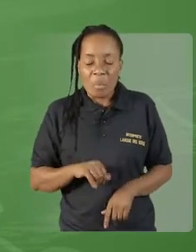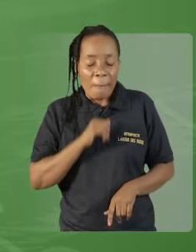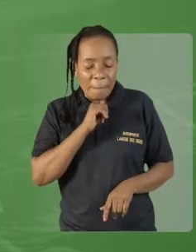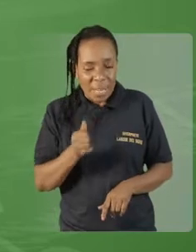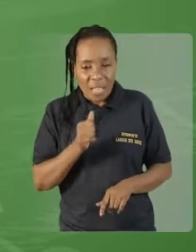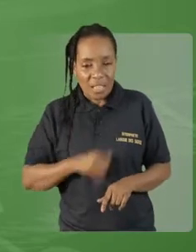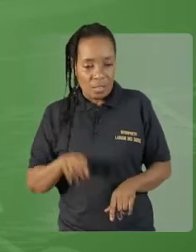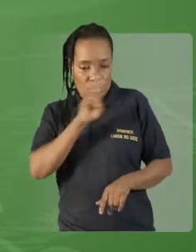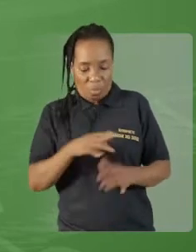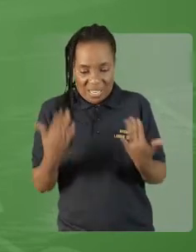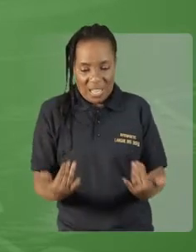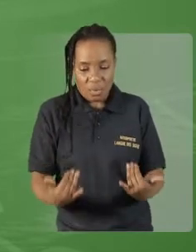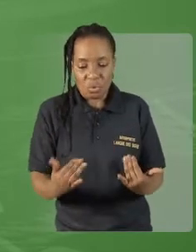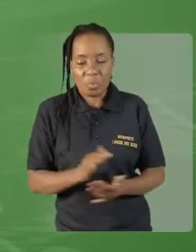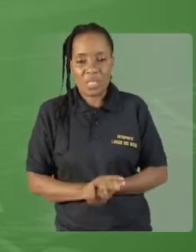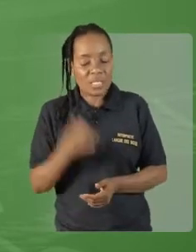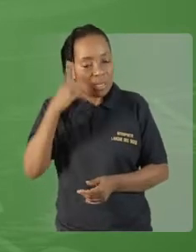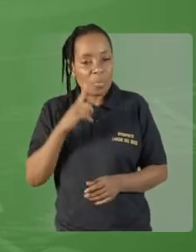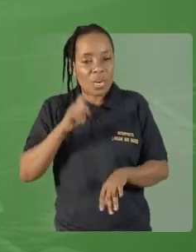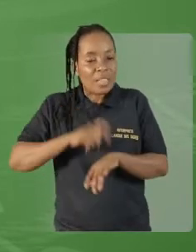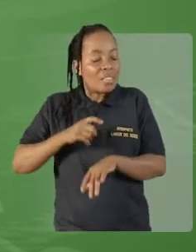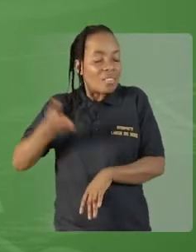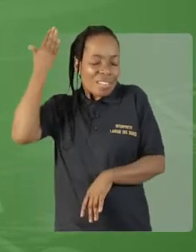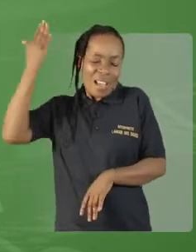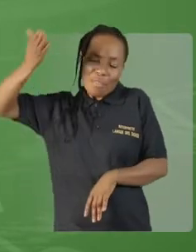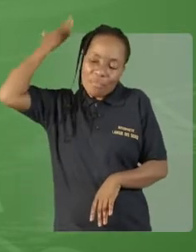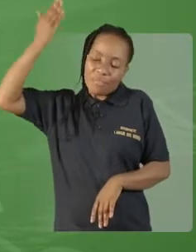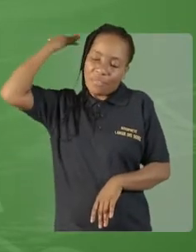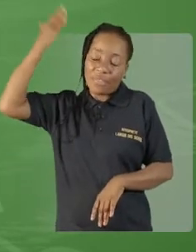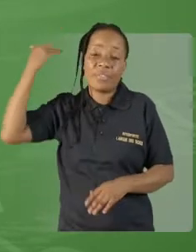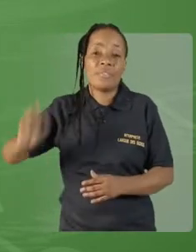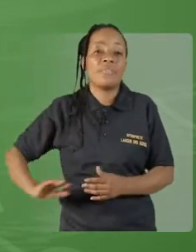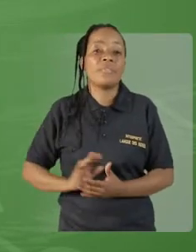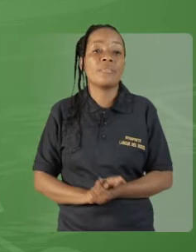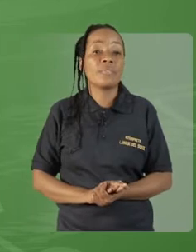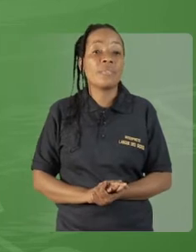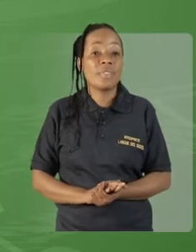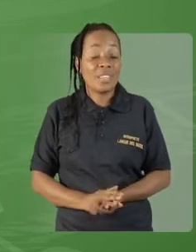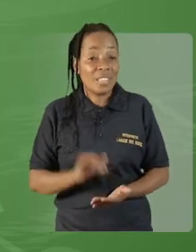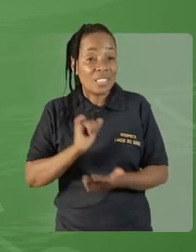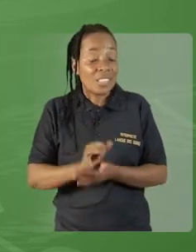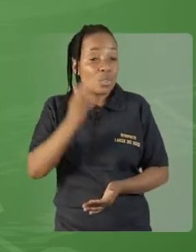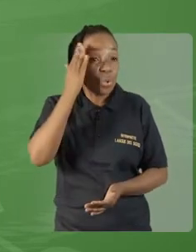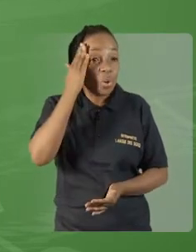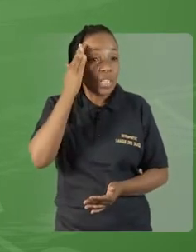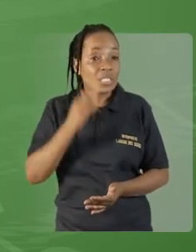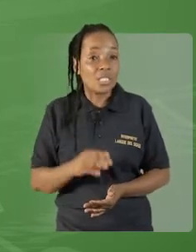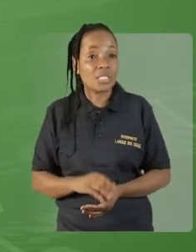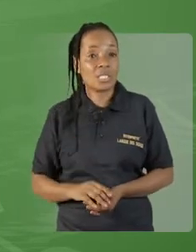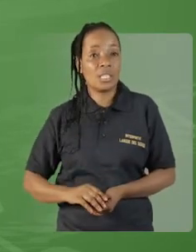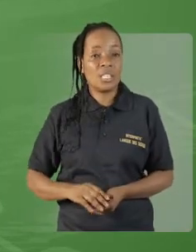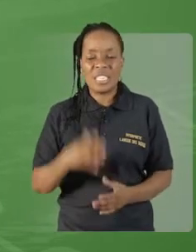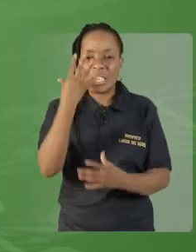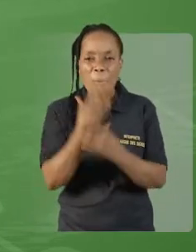dépassée, irrationnelle, prélogique et primitive. Une connaissance